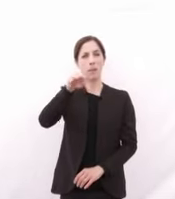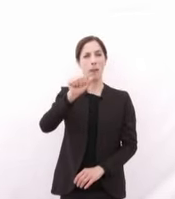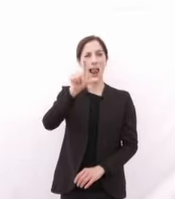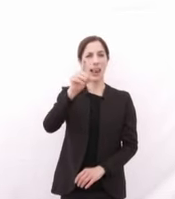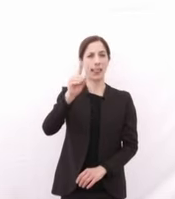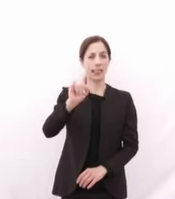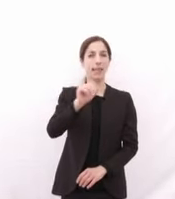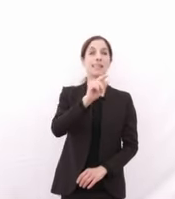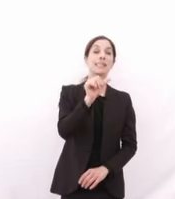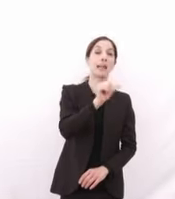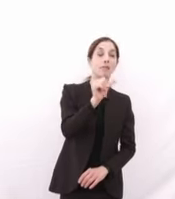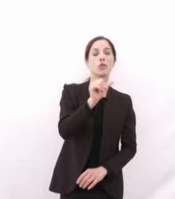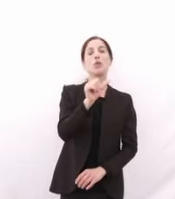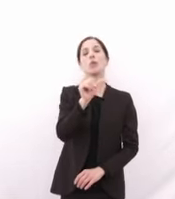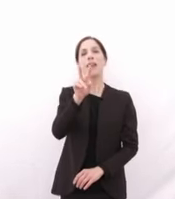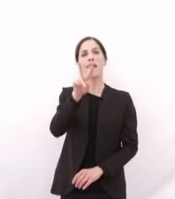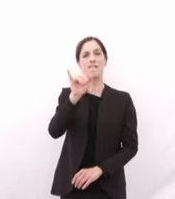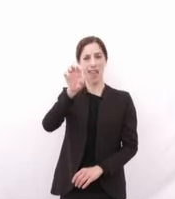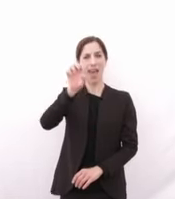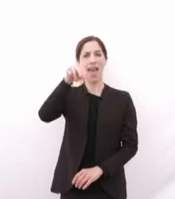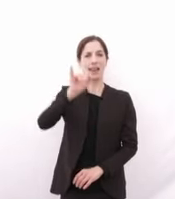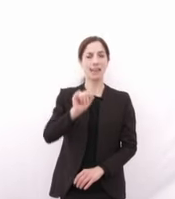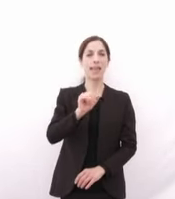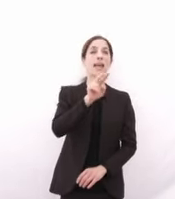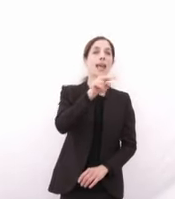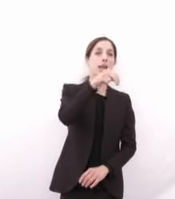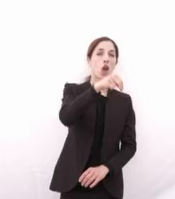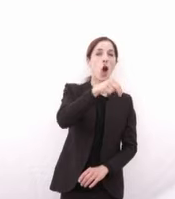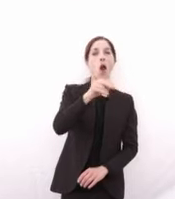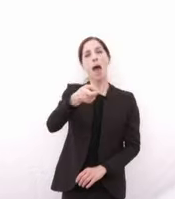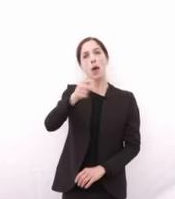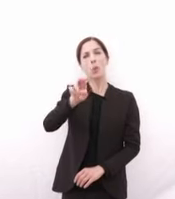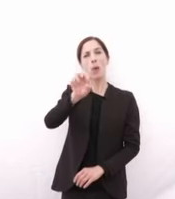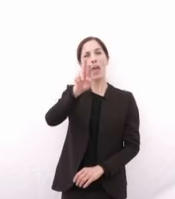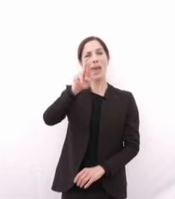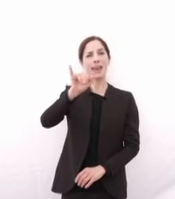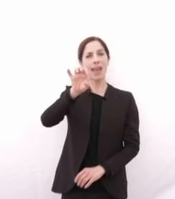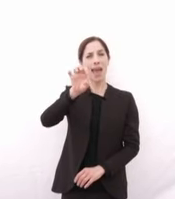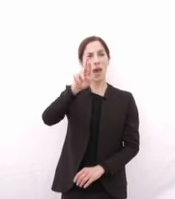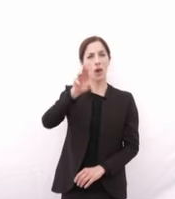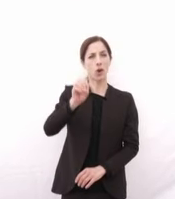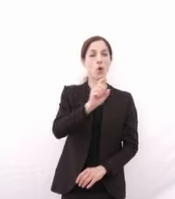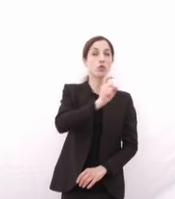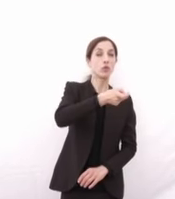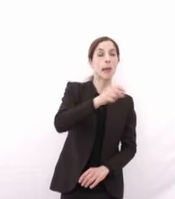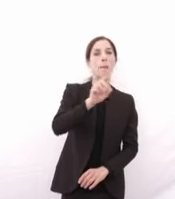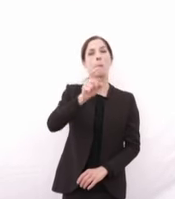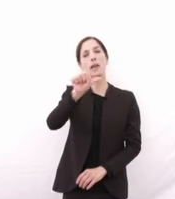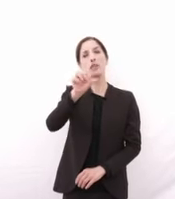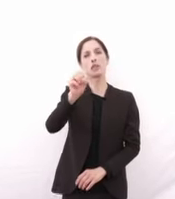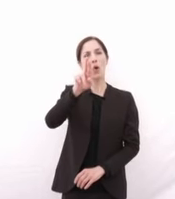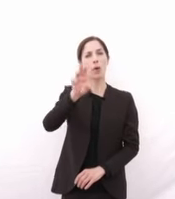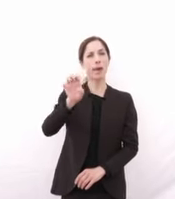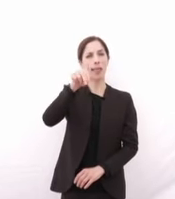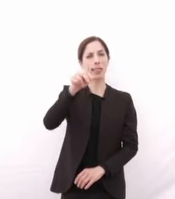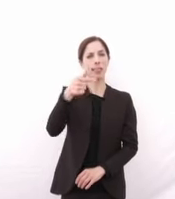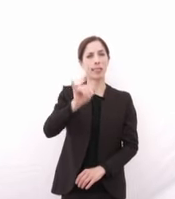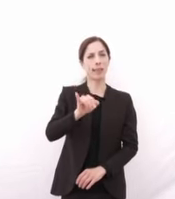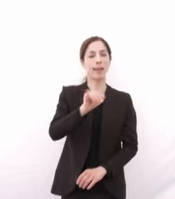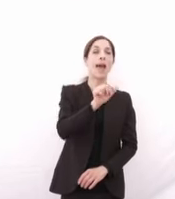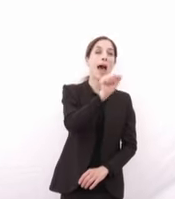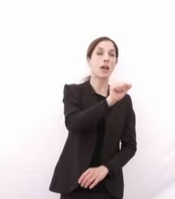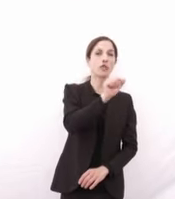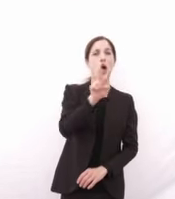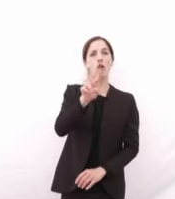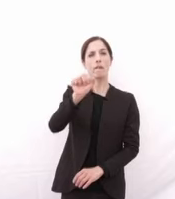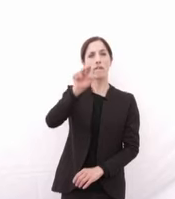Salvatore Tieni, Nicola Guerriero, Giuseppe Sorrenti, Antonio